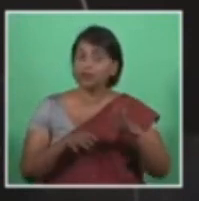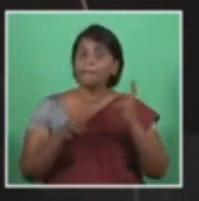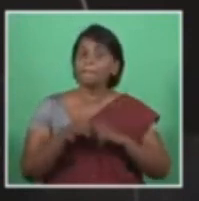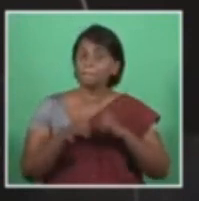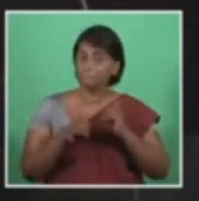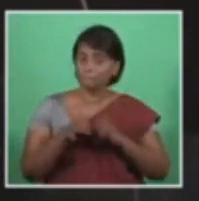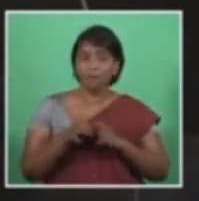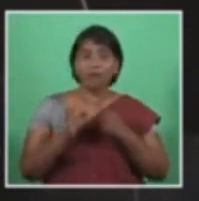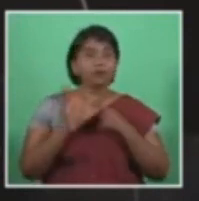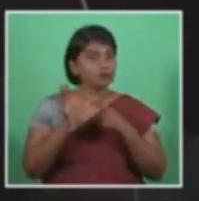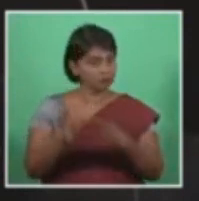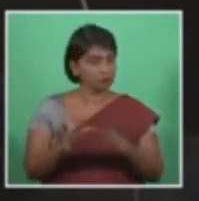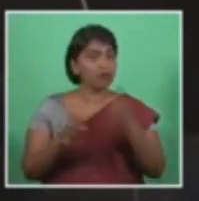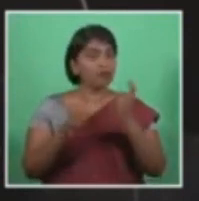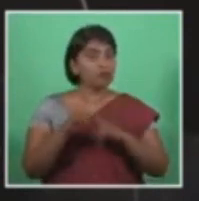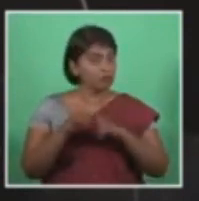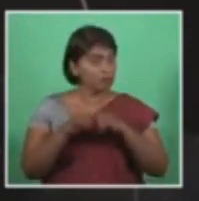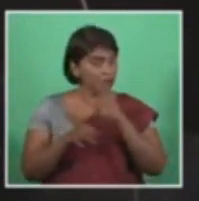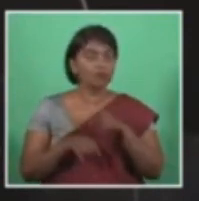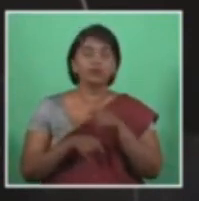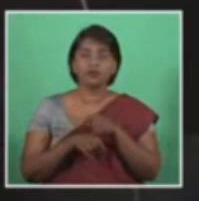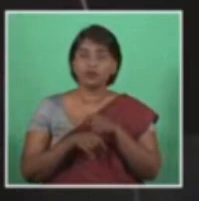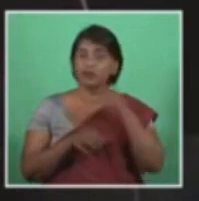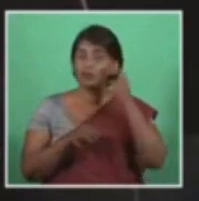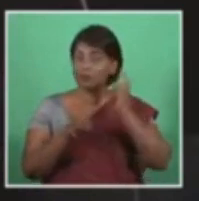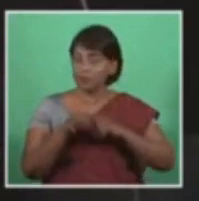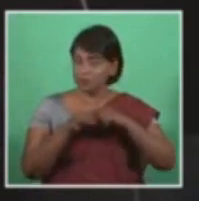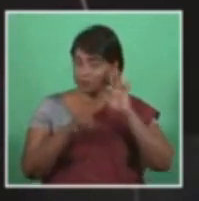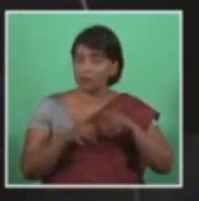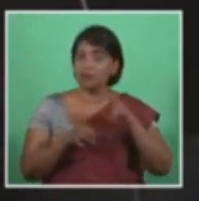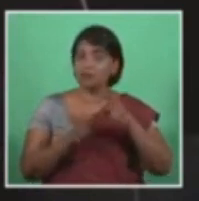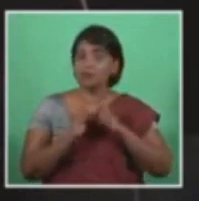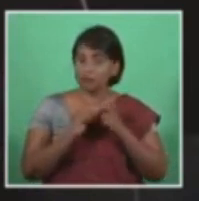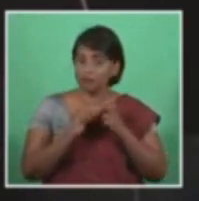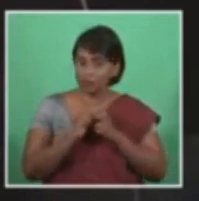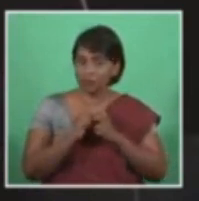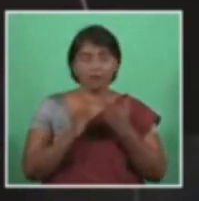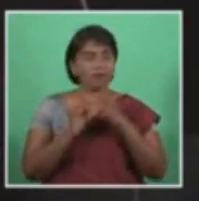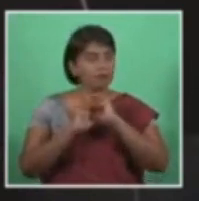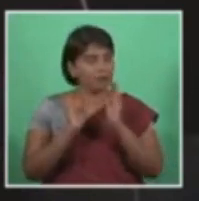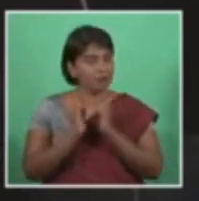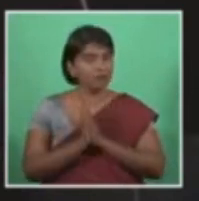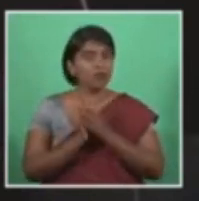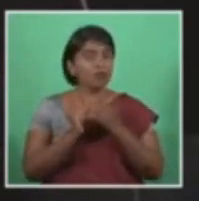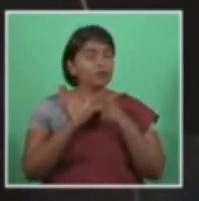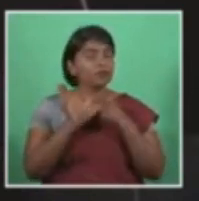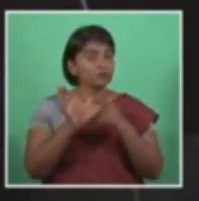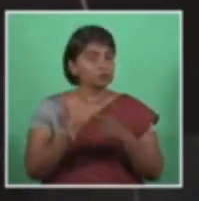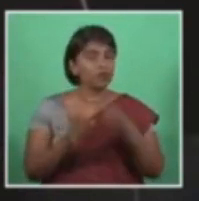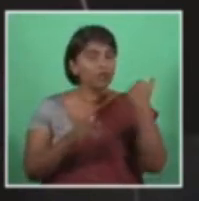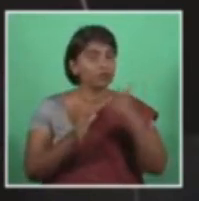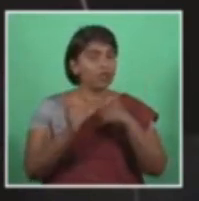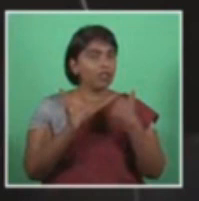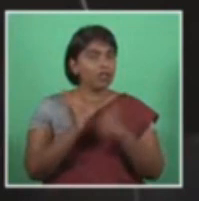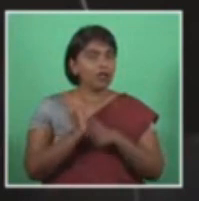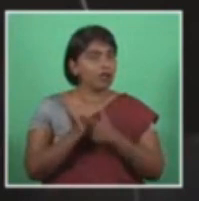ඒ ප්‍රශ්නවලට පිළිතුරු ඒ ප්‍රශ්නවලට ඒ ඒ තියෙන අර්බුද ඒ තියෙන ගැටලු වලට උත්තර මේ